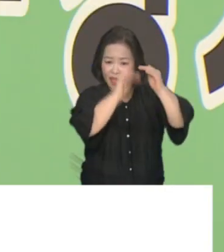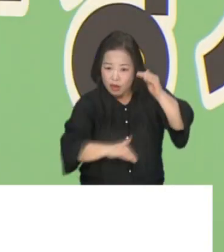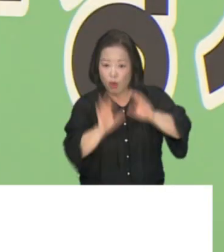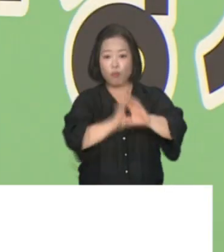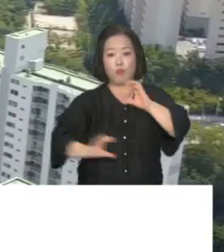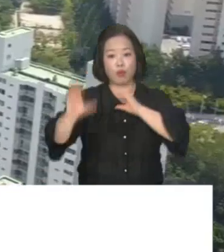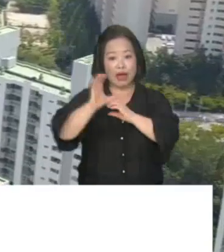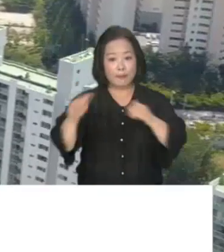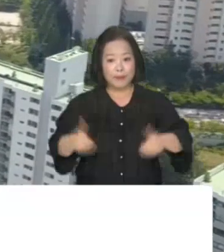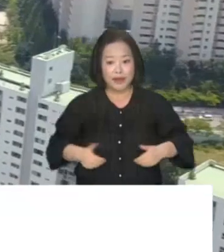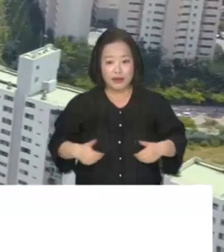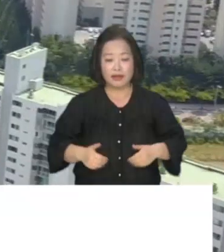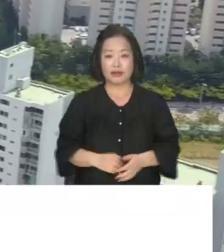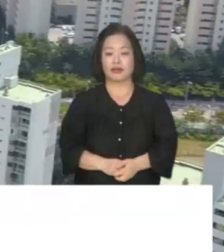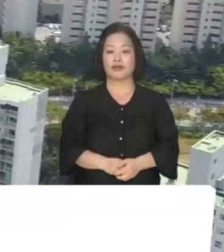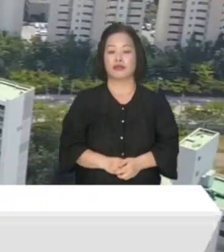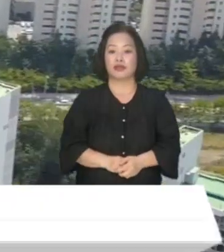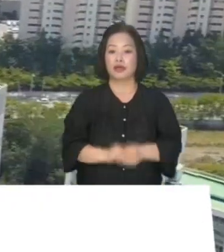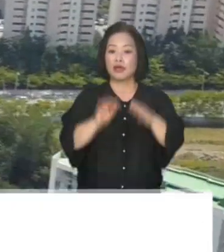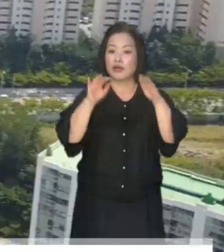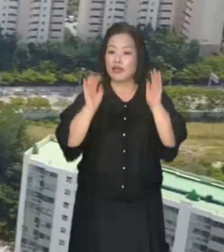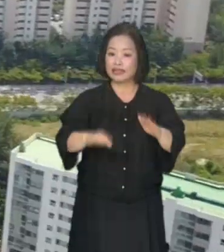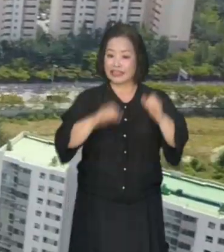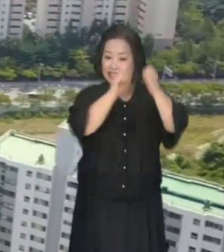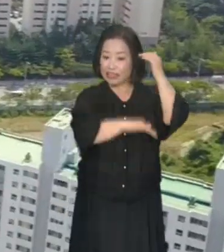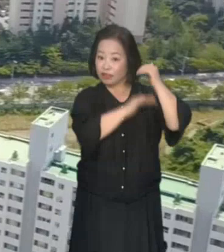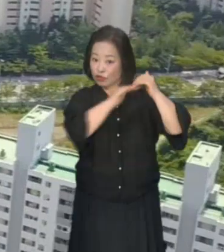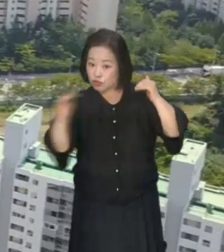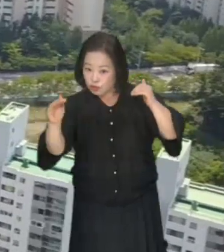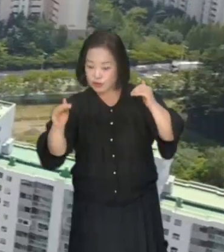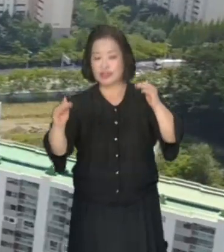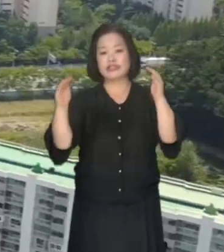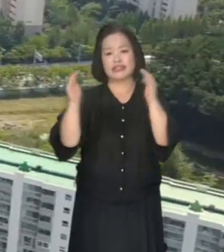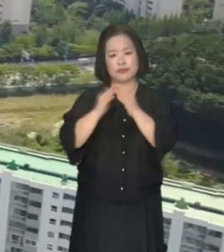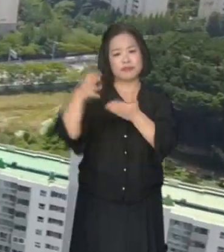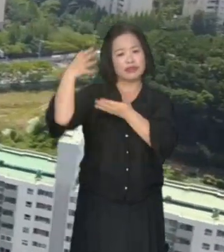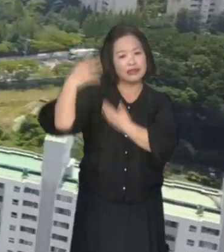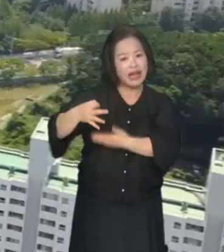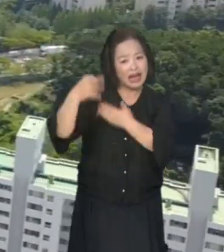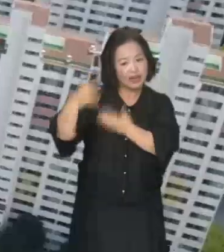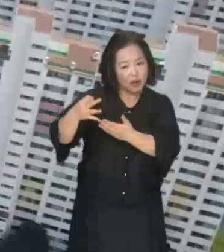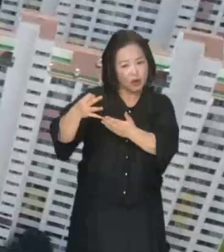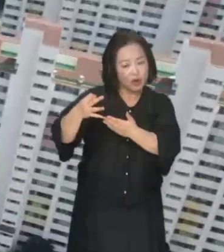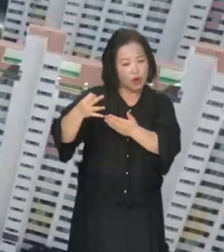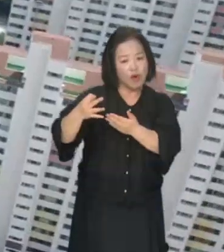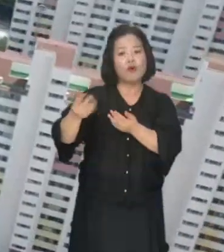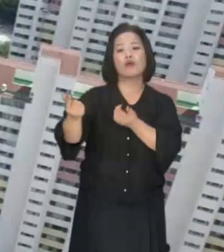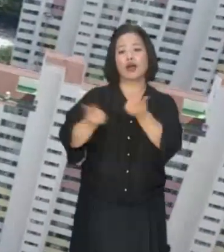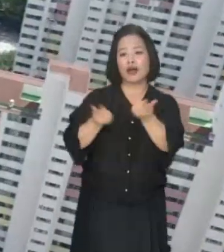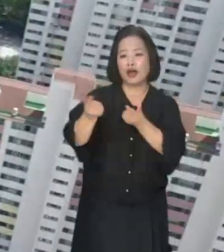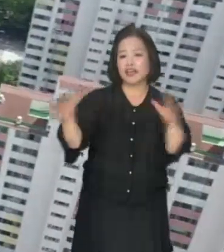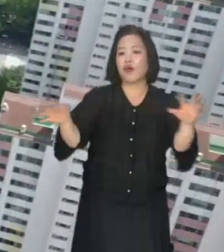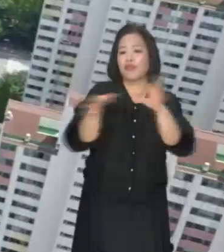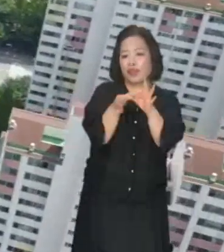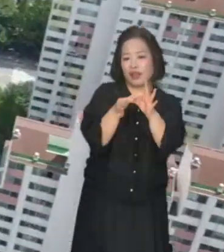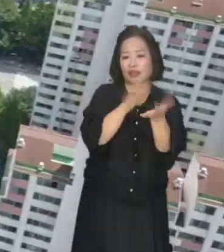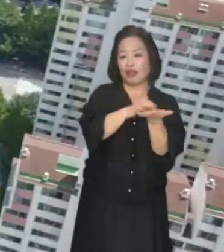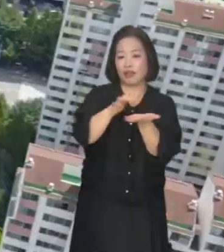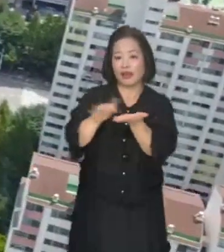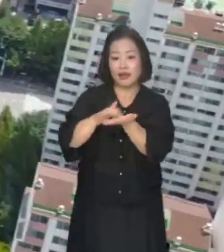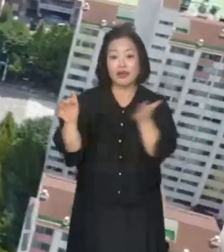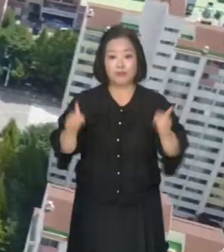것이. 종부세 부과 기준을 부동산 가격의 평균 상승률과 연동해야 한다는 목소리도